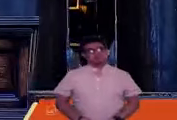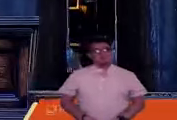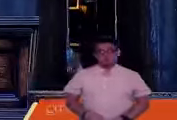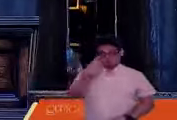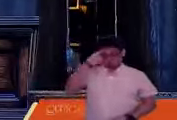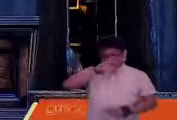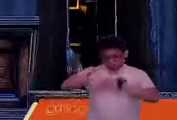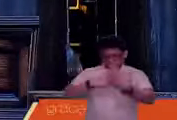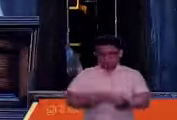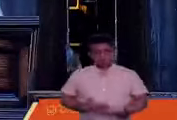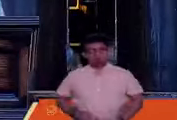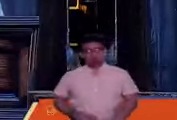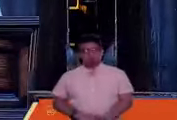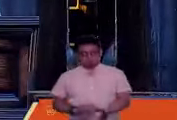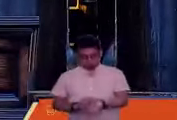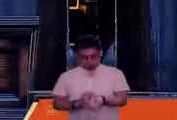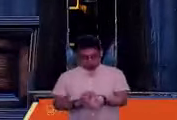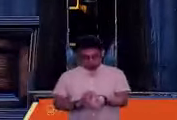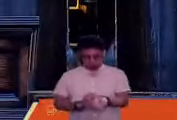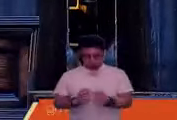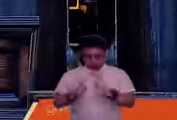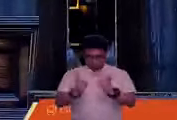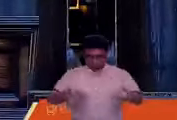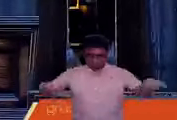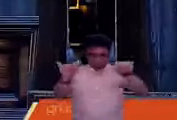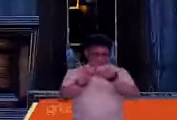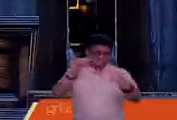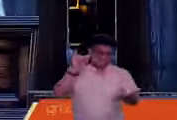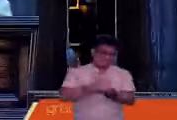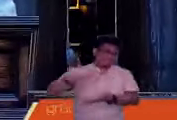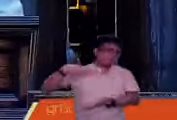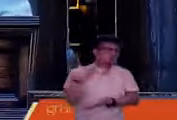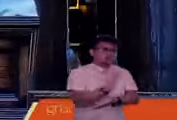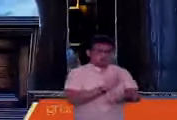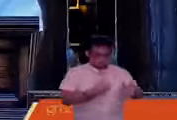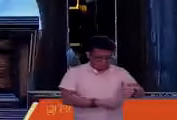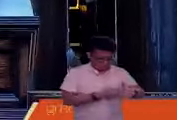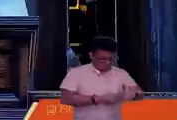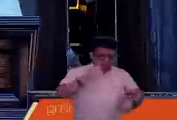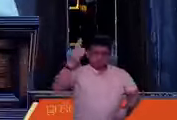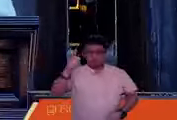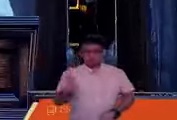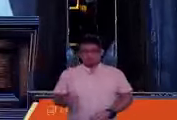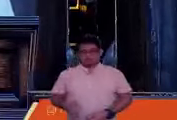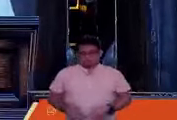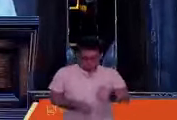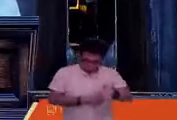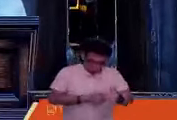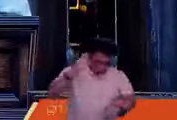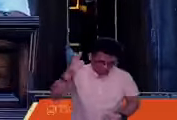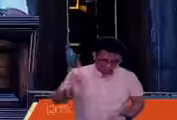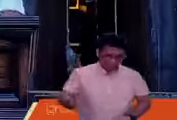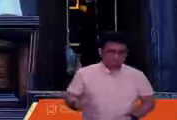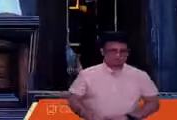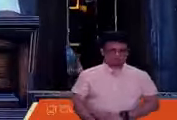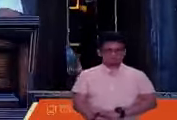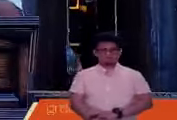ang importante mga kaigsunan, sunod tas Ginoo. Ha? Sunod sa Ginoo.